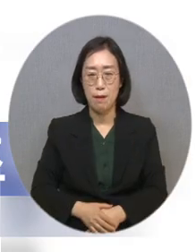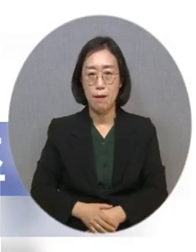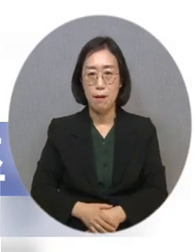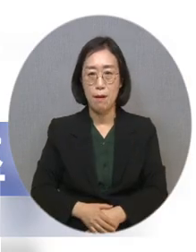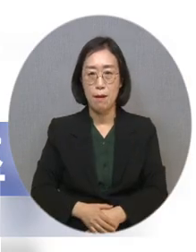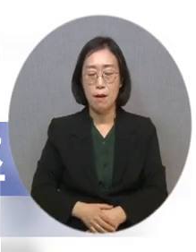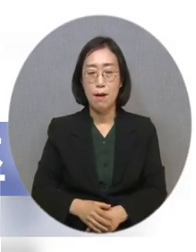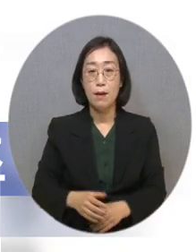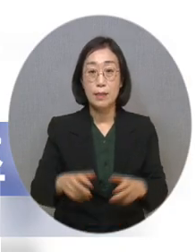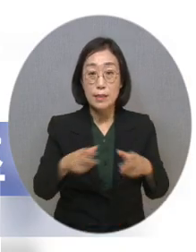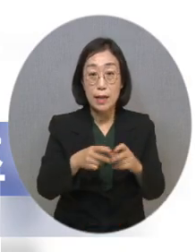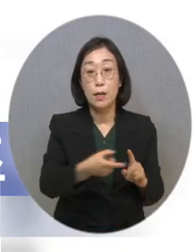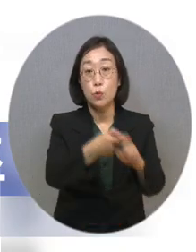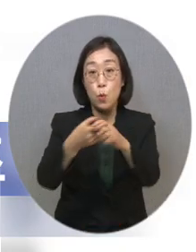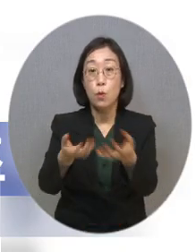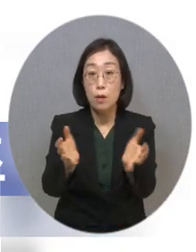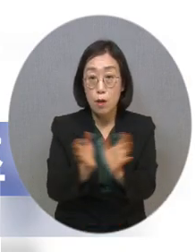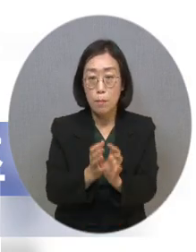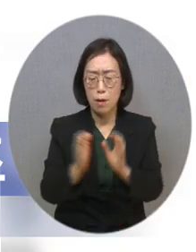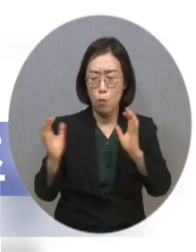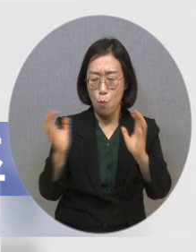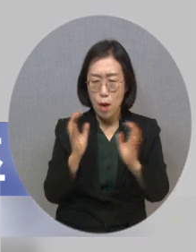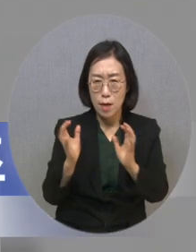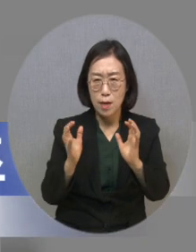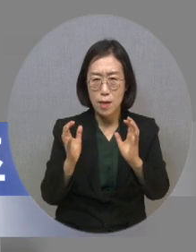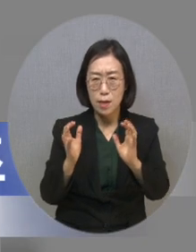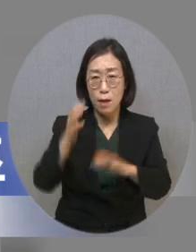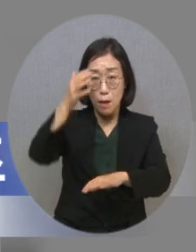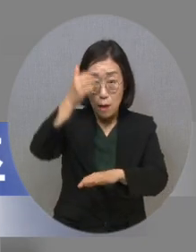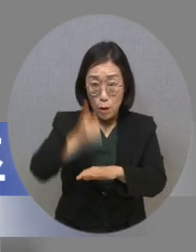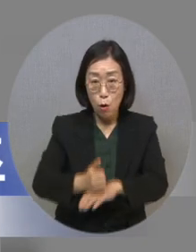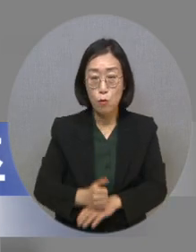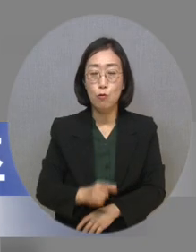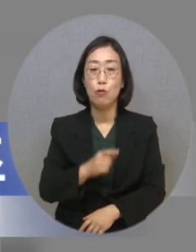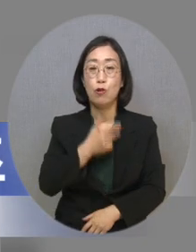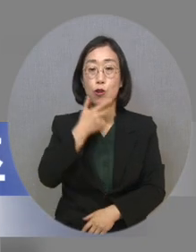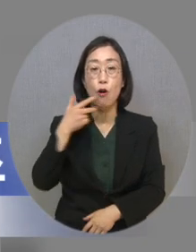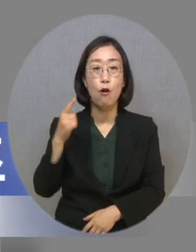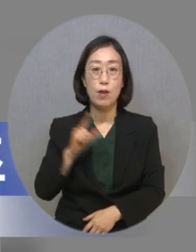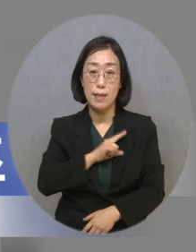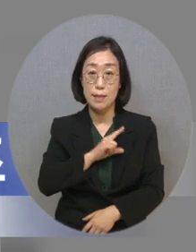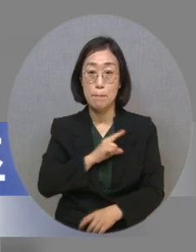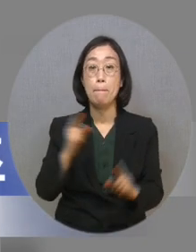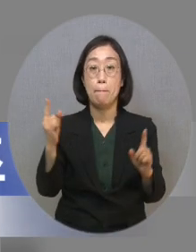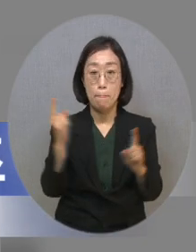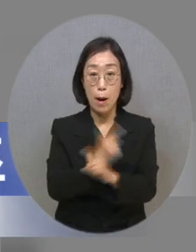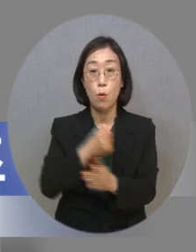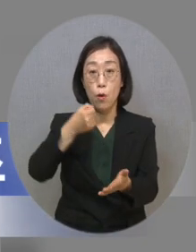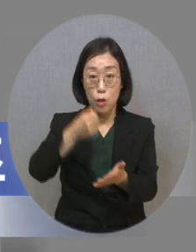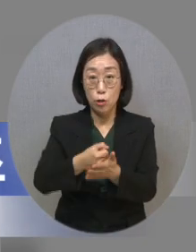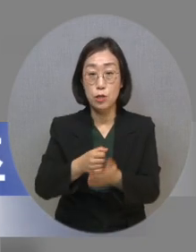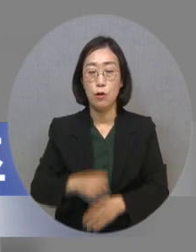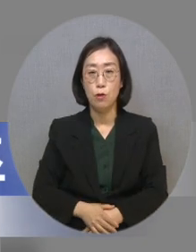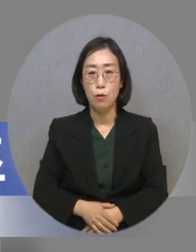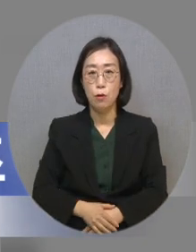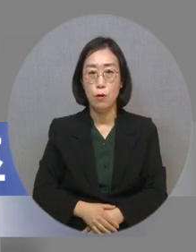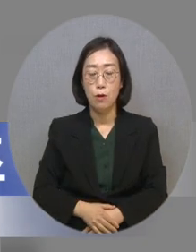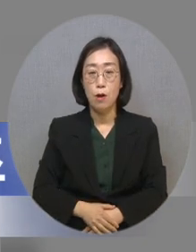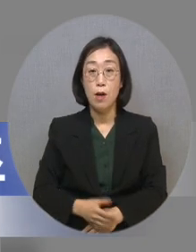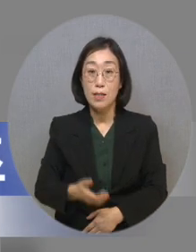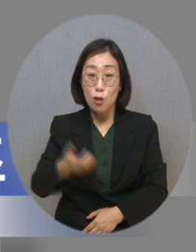장은 공동대표단 회의를 거쳐 공식 영문표 기명을 변경하기로 결정하고 기존